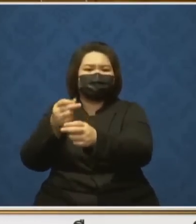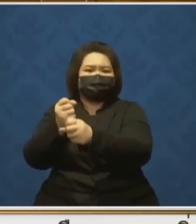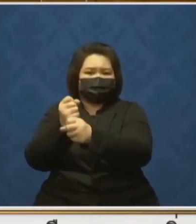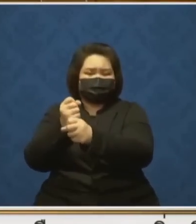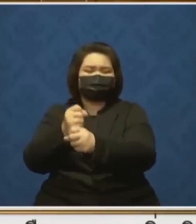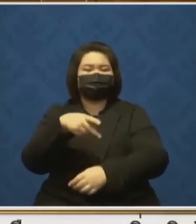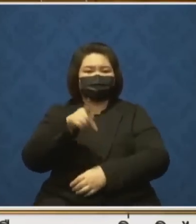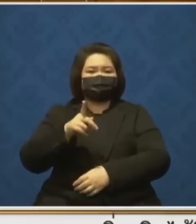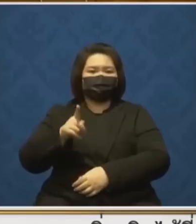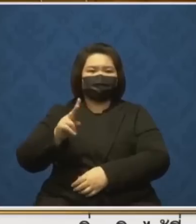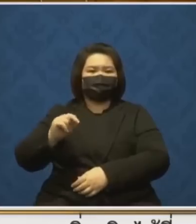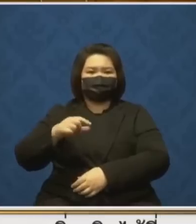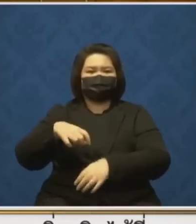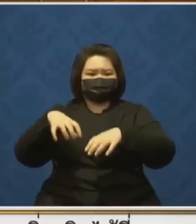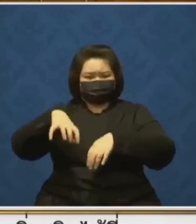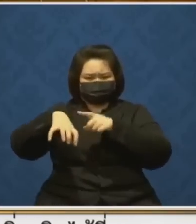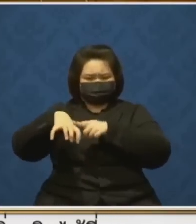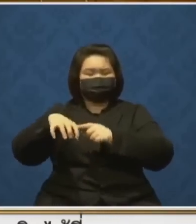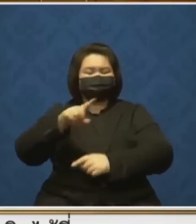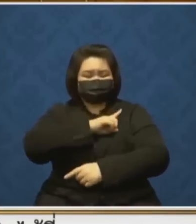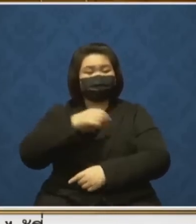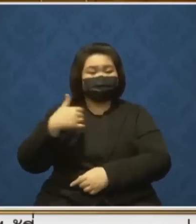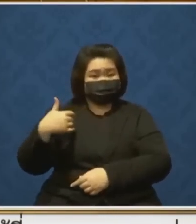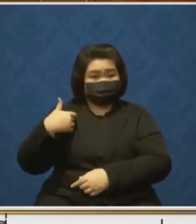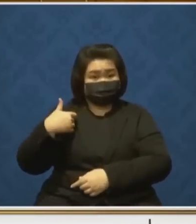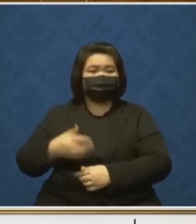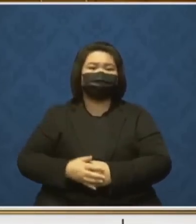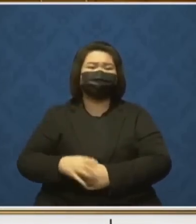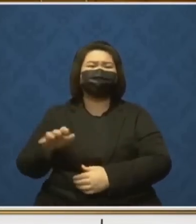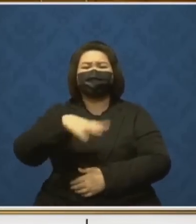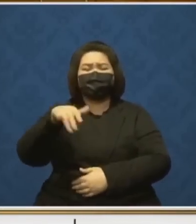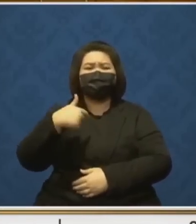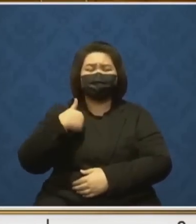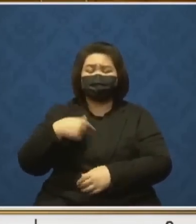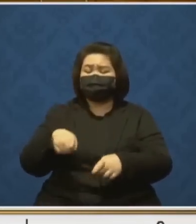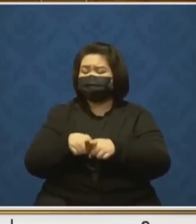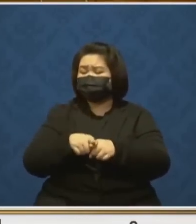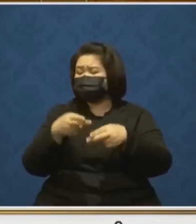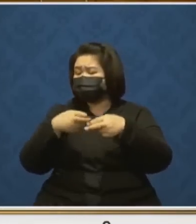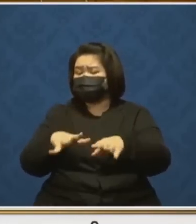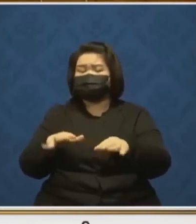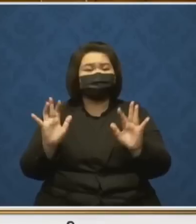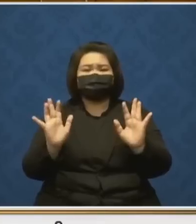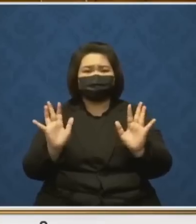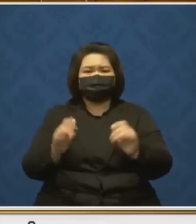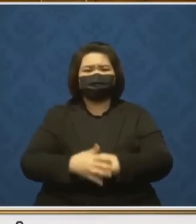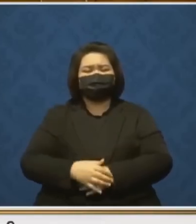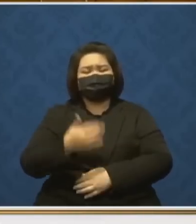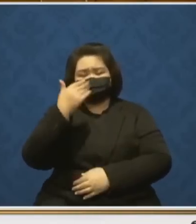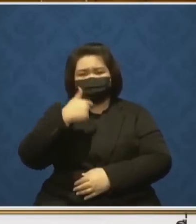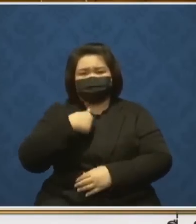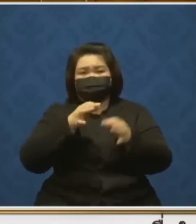Every whatever is to his lifeทำไมผมต้องชี้